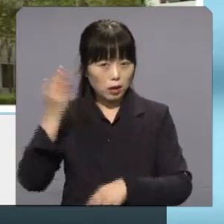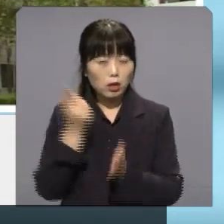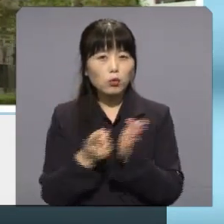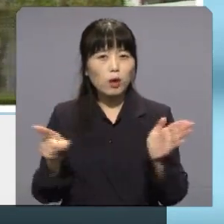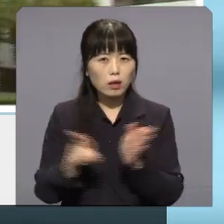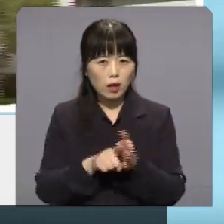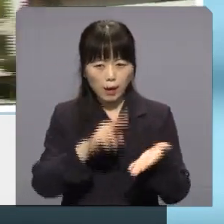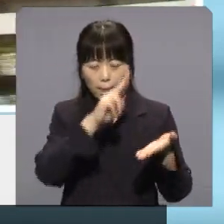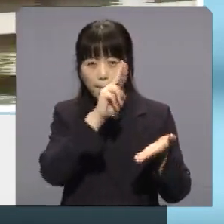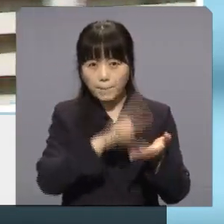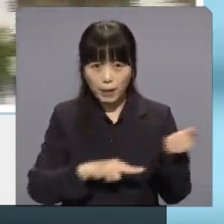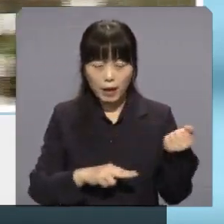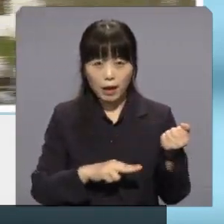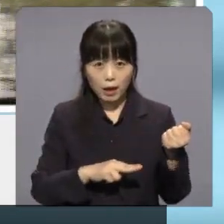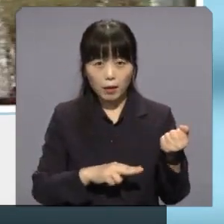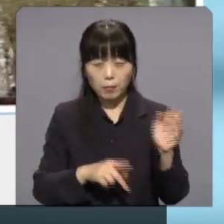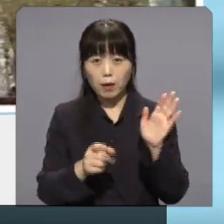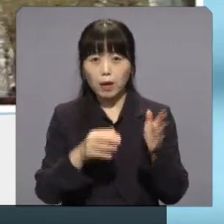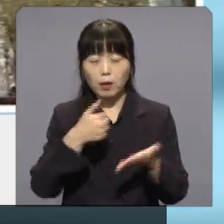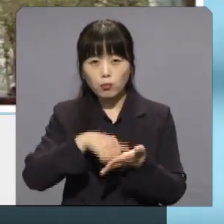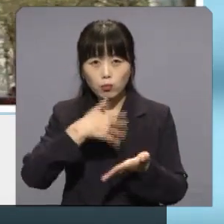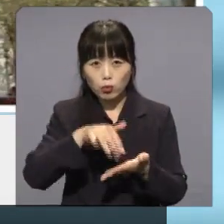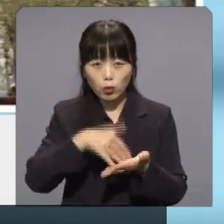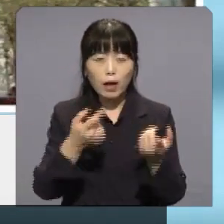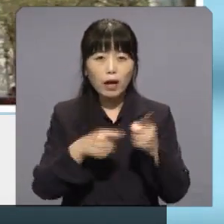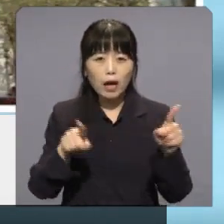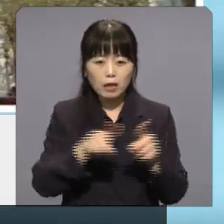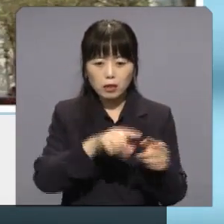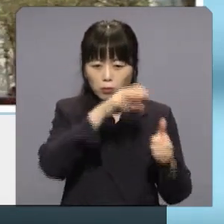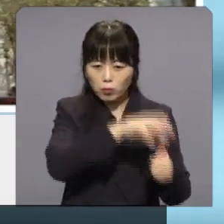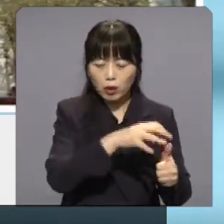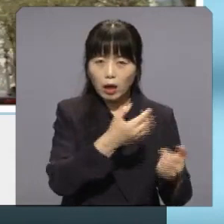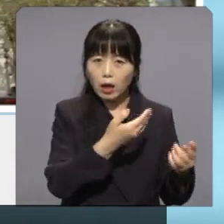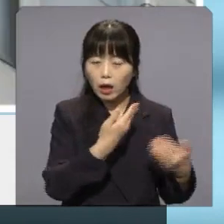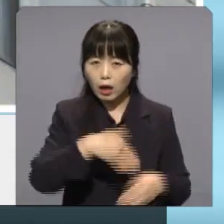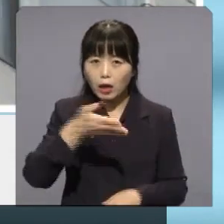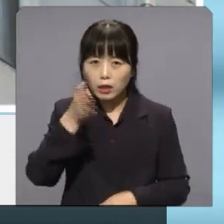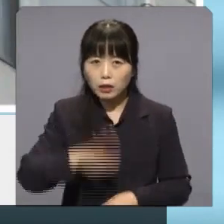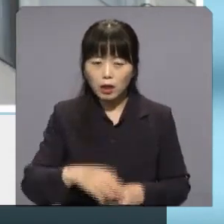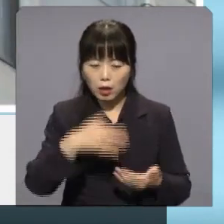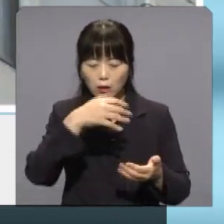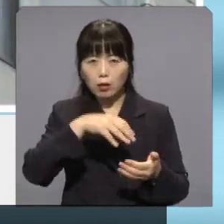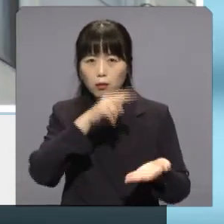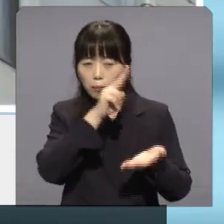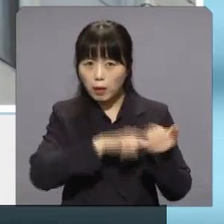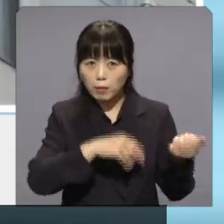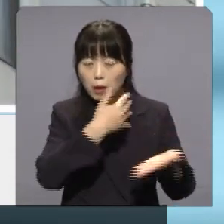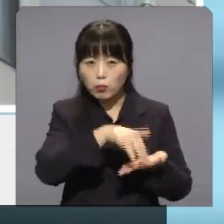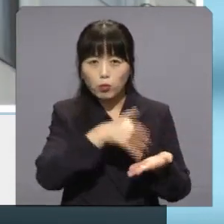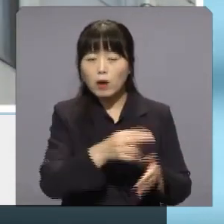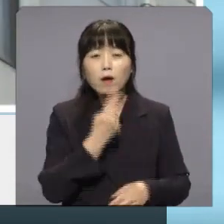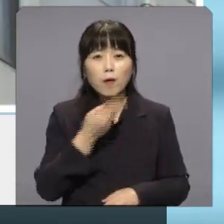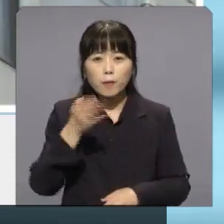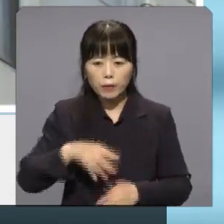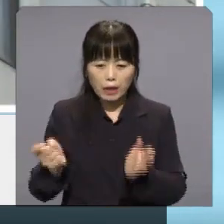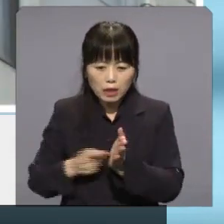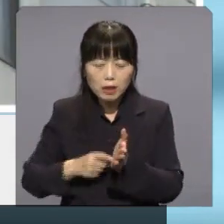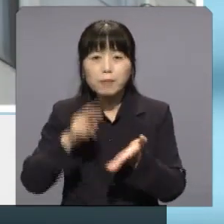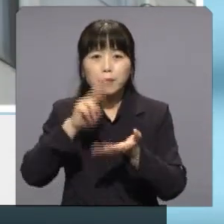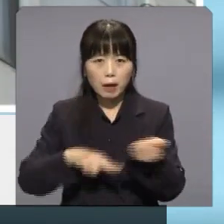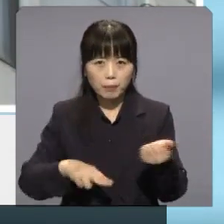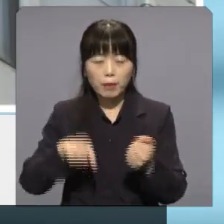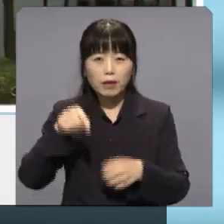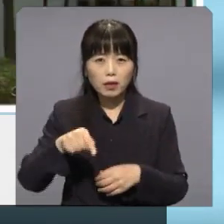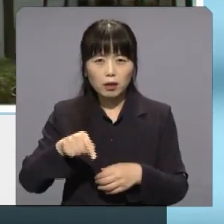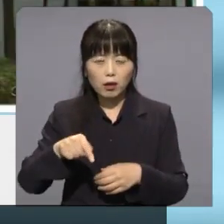매매 물량이 같이 묶이면서 가야되는데 물량은 안 나온 상태에서 급매물로 나온 거에 대한 지금